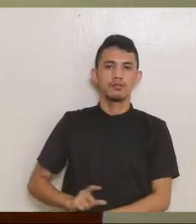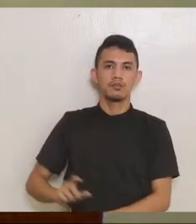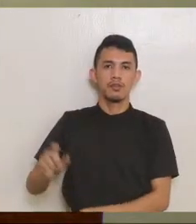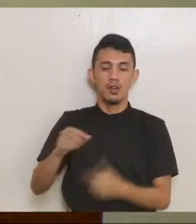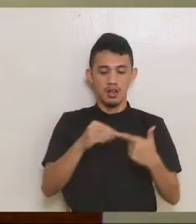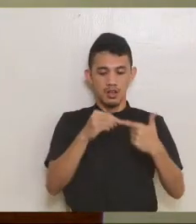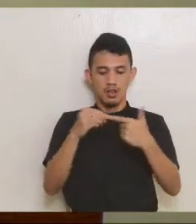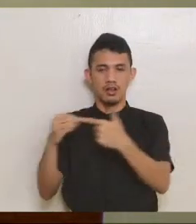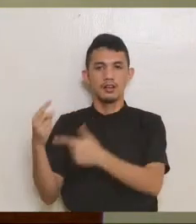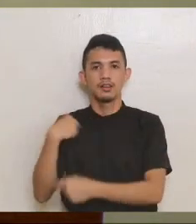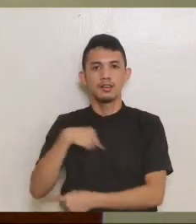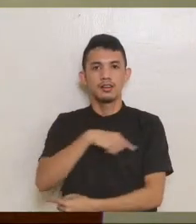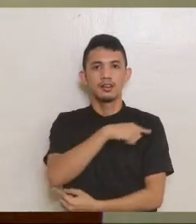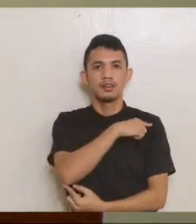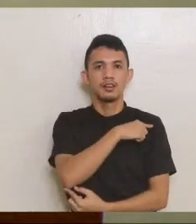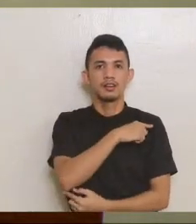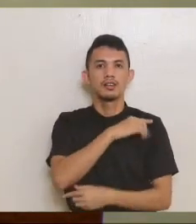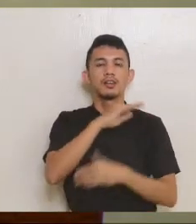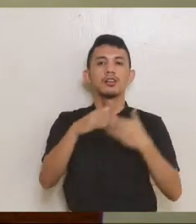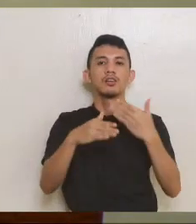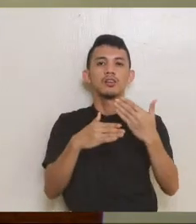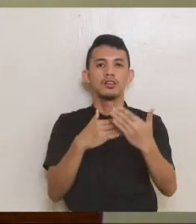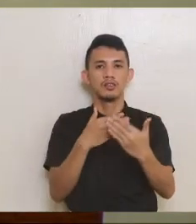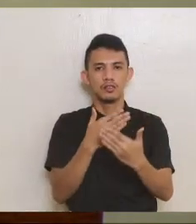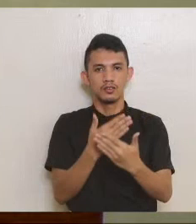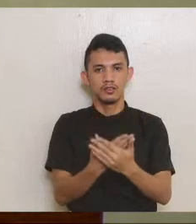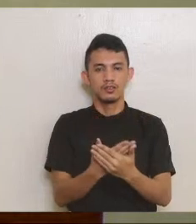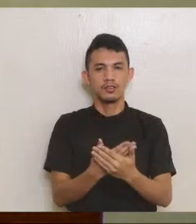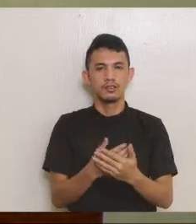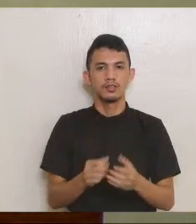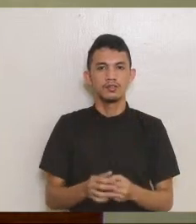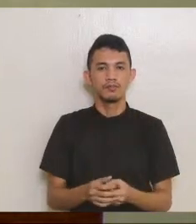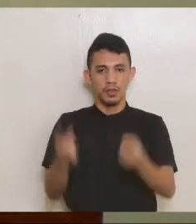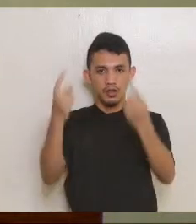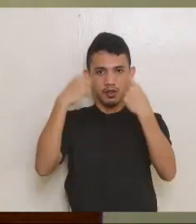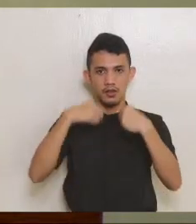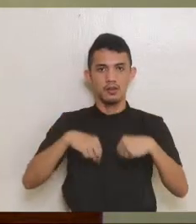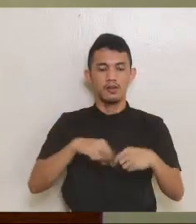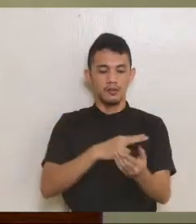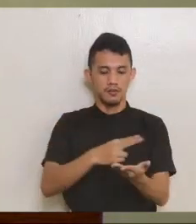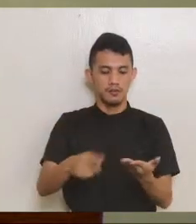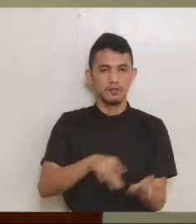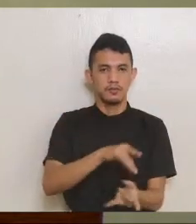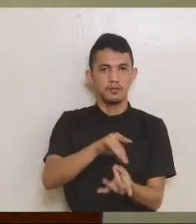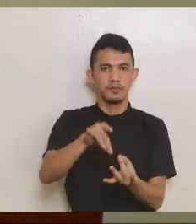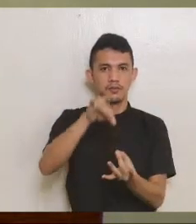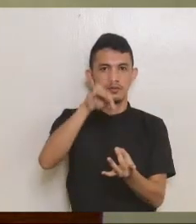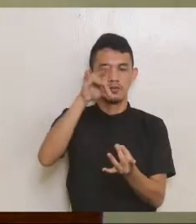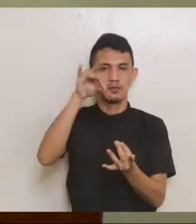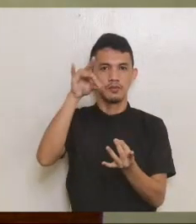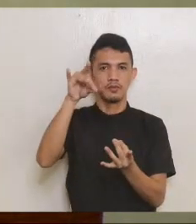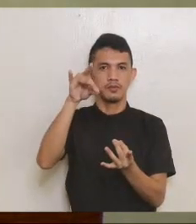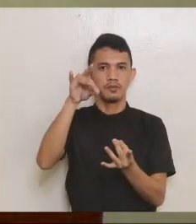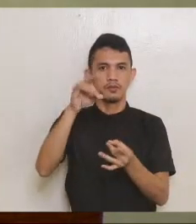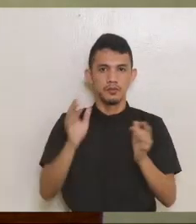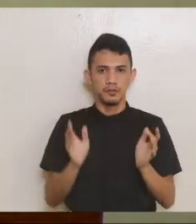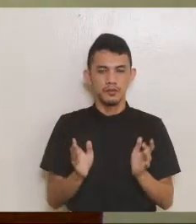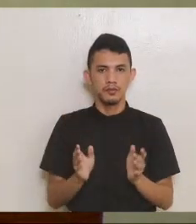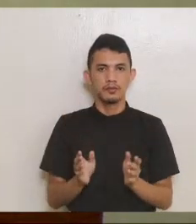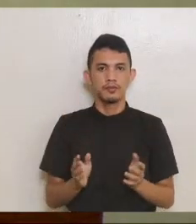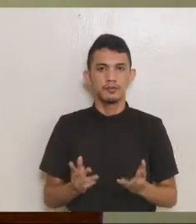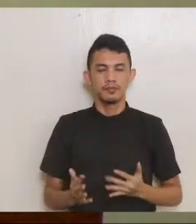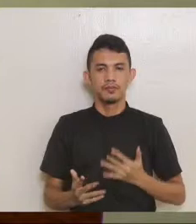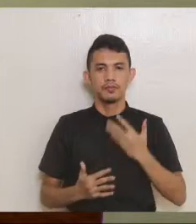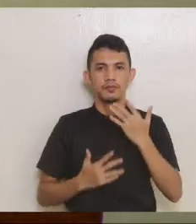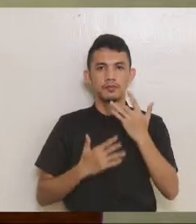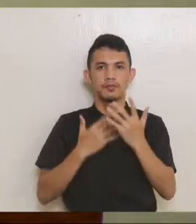nato, taliwala ni ining tanan. "Come, Holy Spirit, and enkindle us the